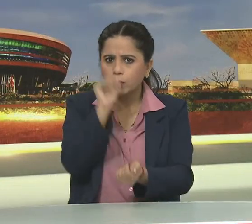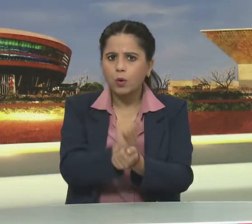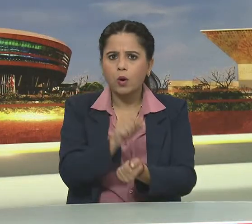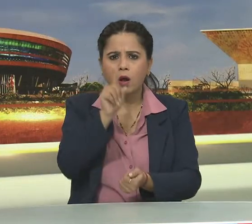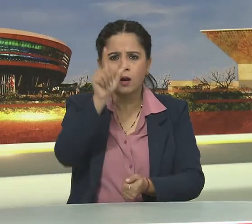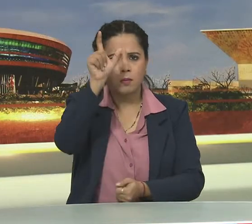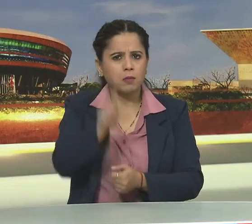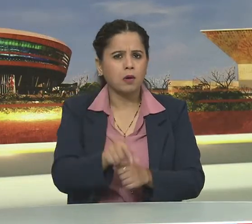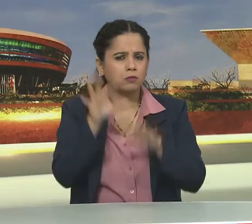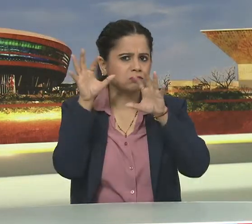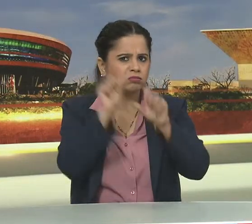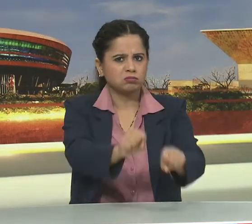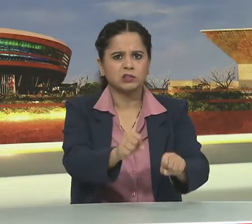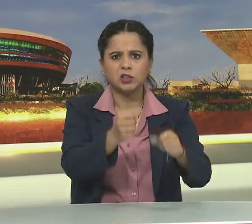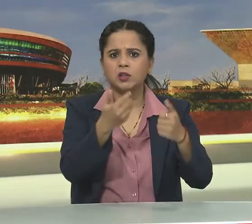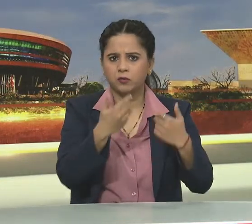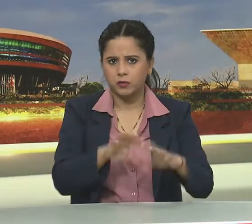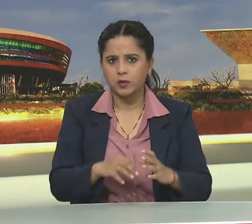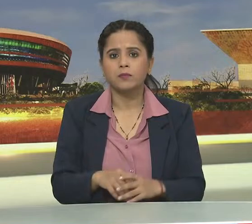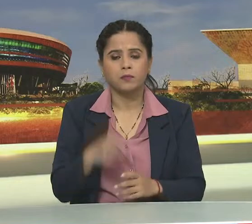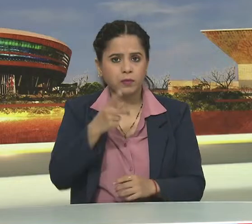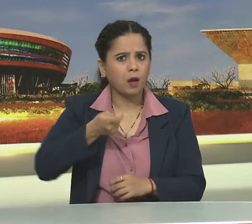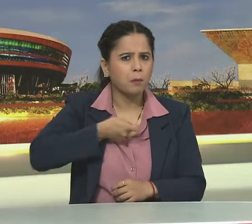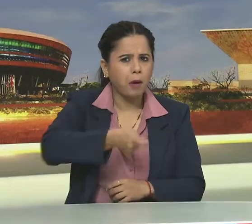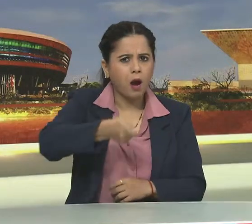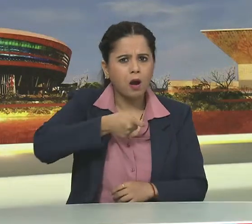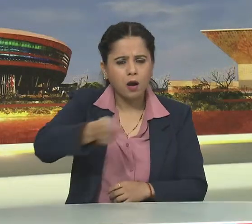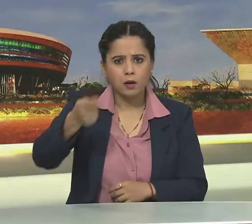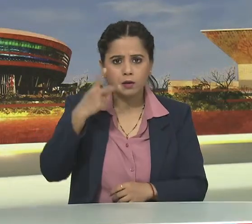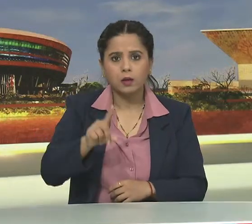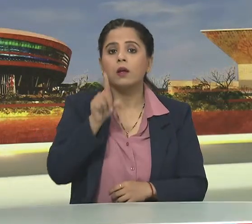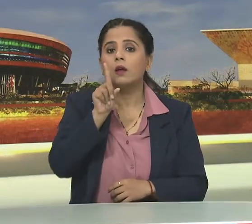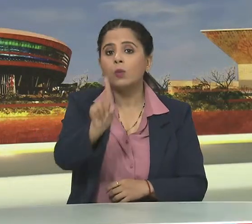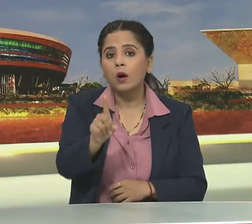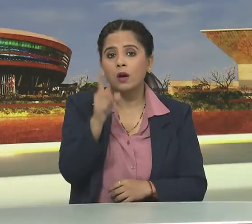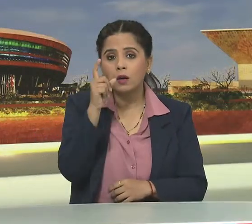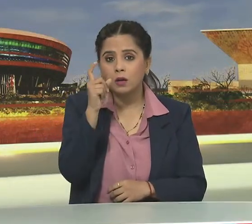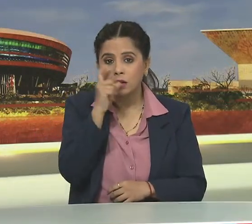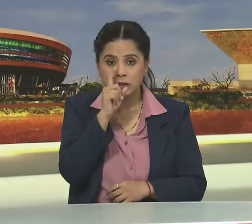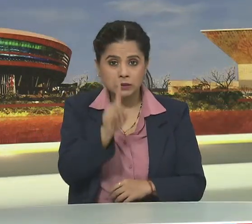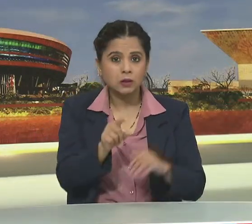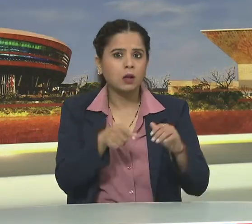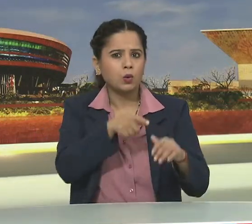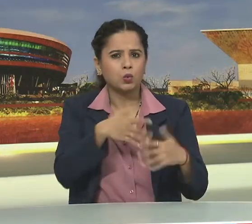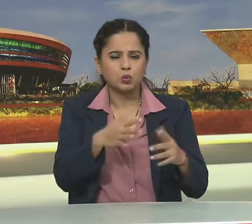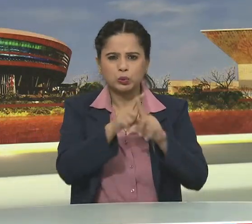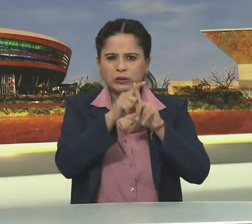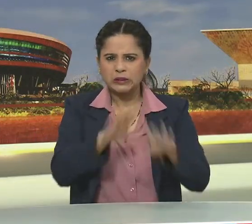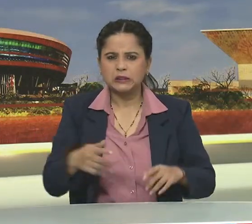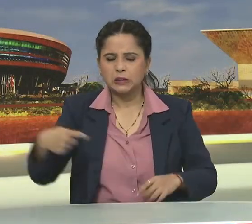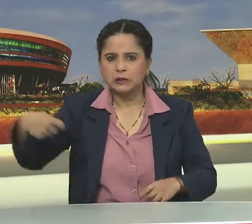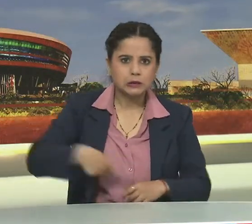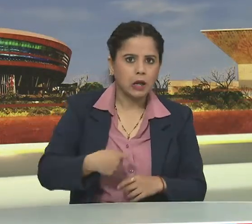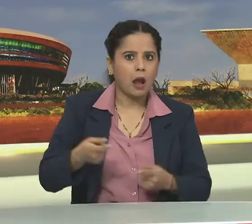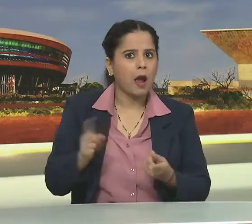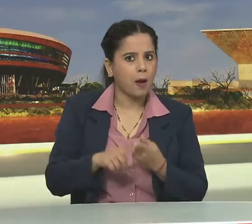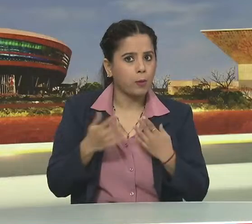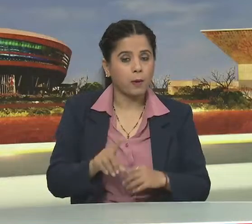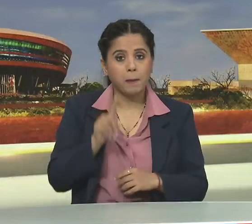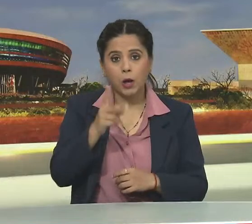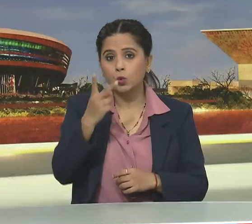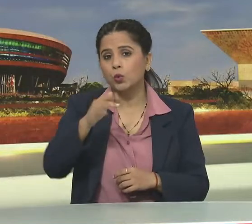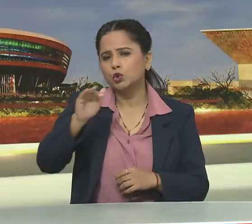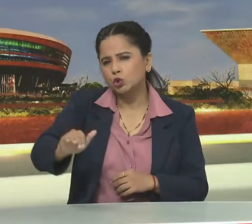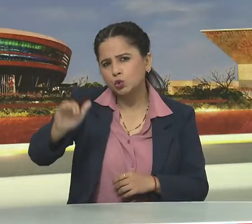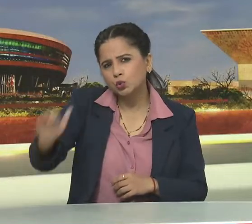संदिग्ध को हिरासत में लिया है। चाकूबाजी की घटना में एक लड़की गंभीर रूप से घायल हुई है, जबकि 2 अन्य